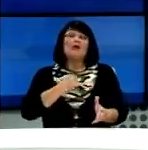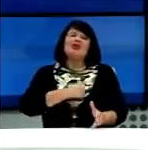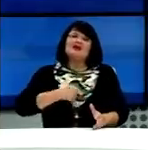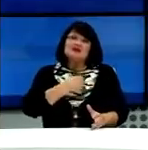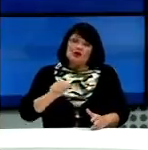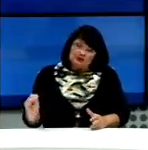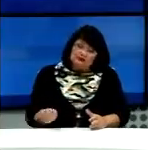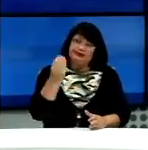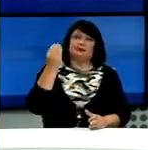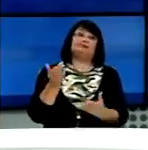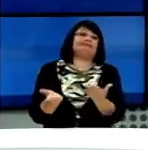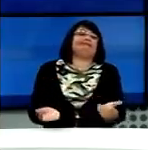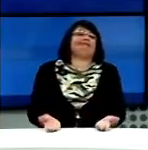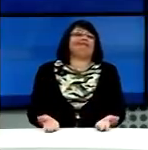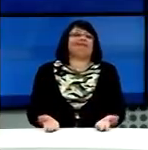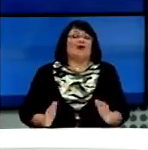ρίχνουν νερό στο μήλο του.